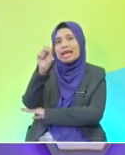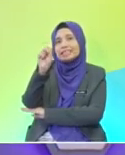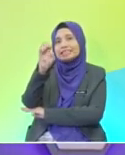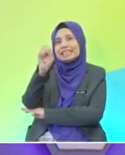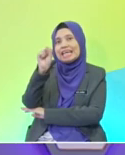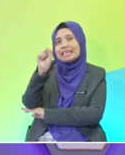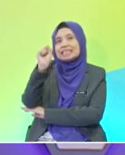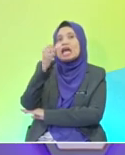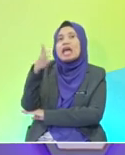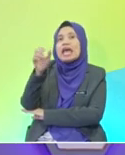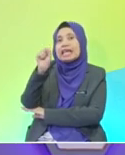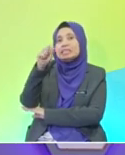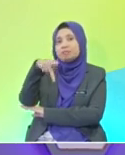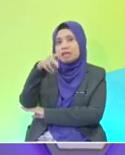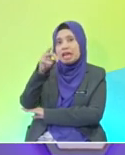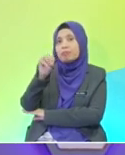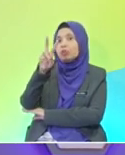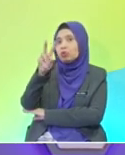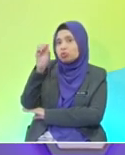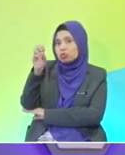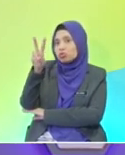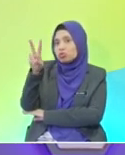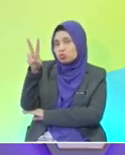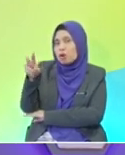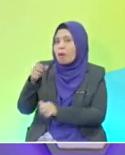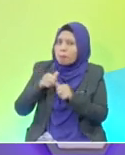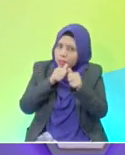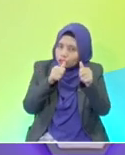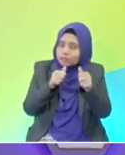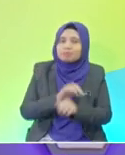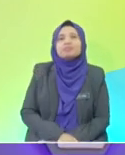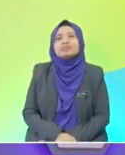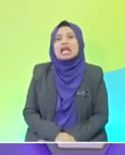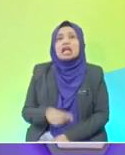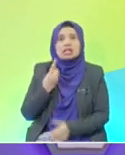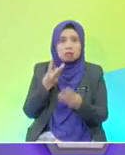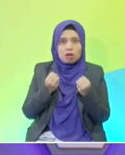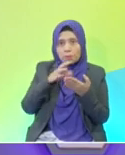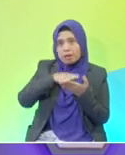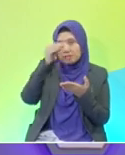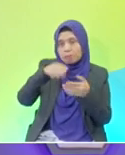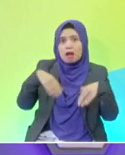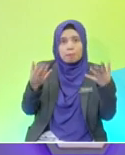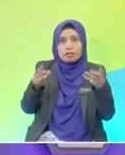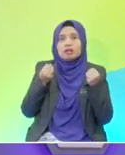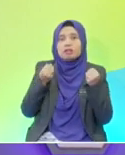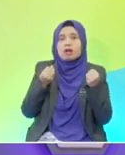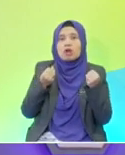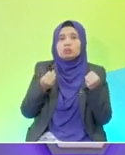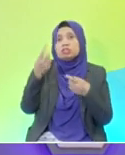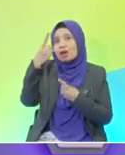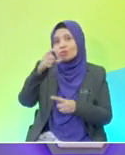22 pecutan pada hari ini dengan cekgu rosland kita nak belajar tips macam mana Jawab kertas 1 untuk mata pelajaran